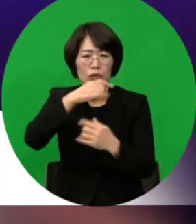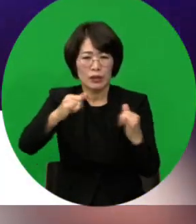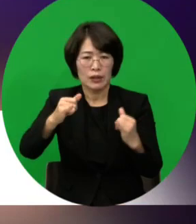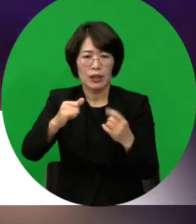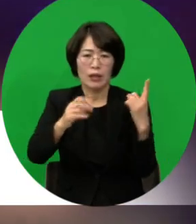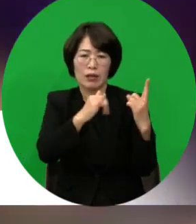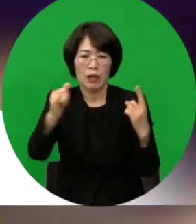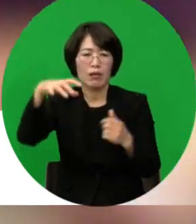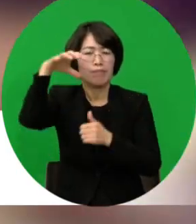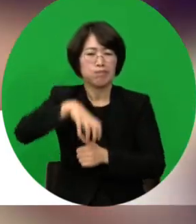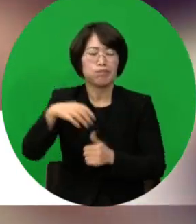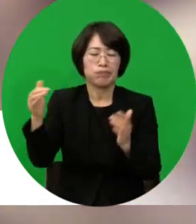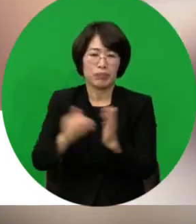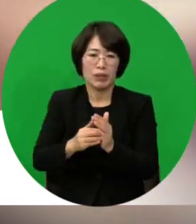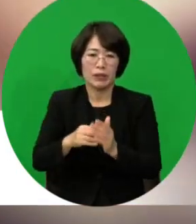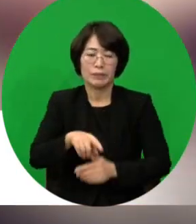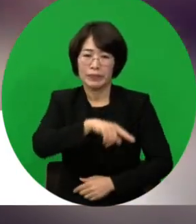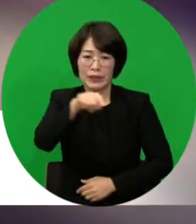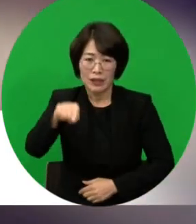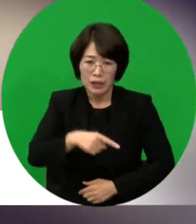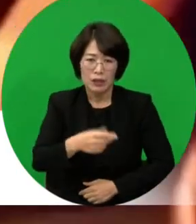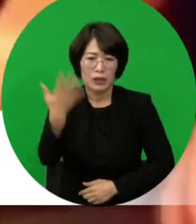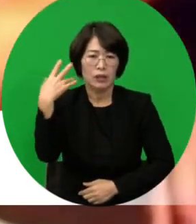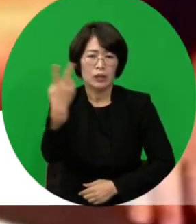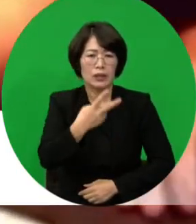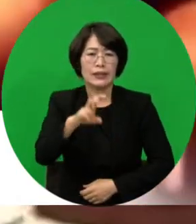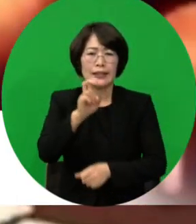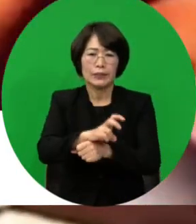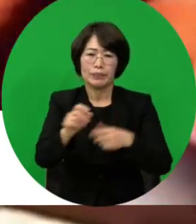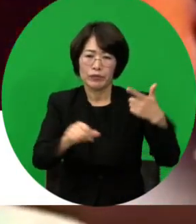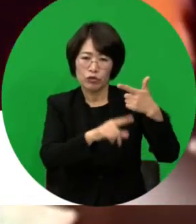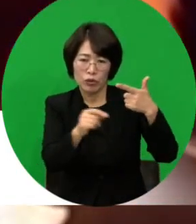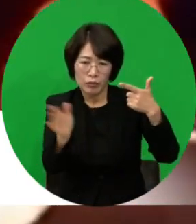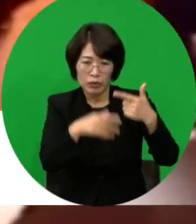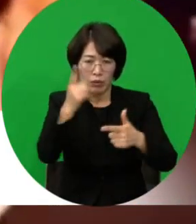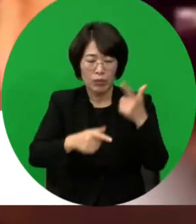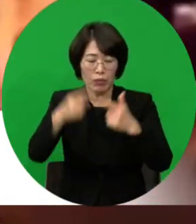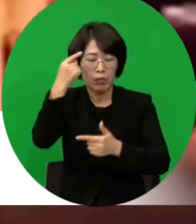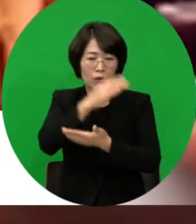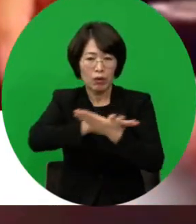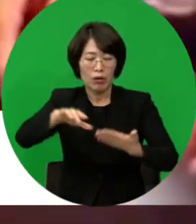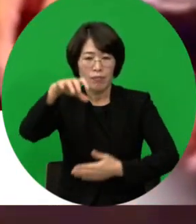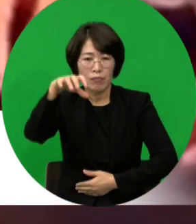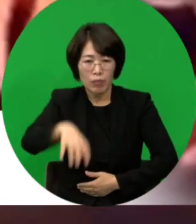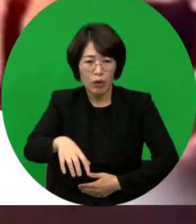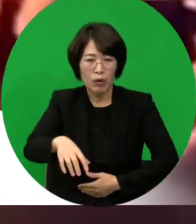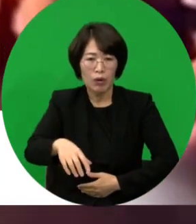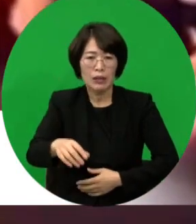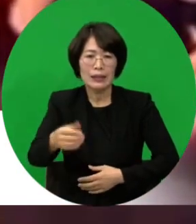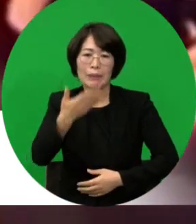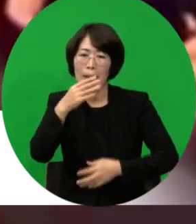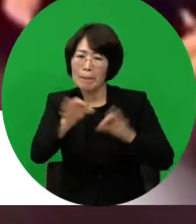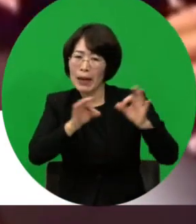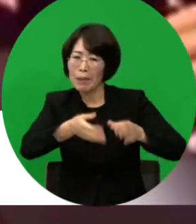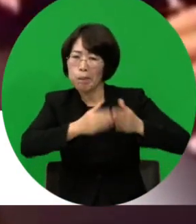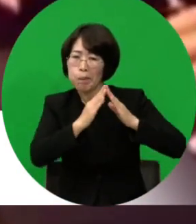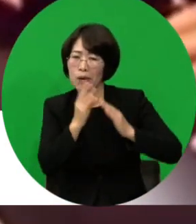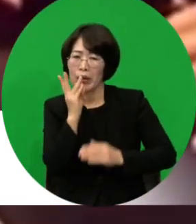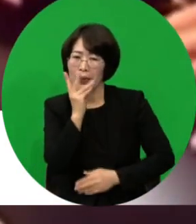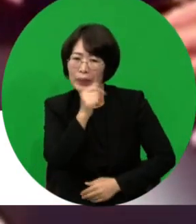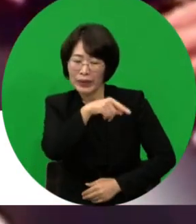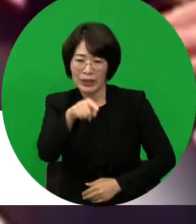1명을 구속했습니다. 이들은 지난 2020년 6월부터 목포 평화광장 인근에 일반 음식점으로 허가를